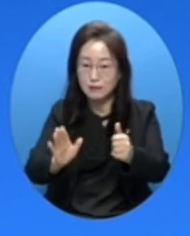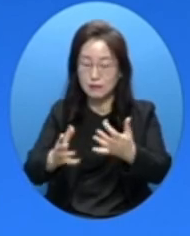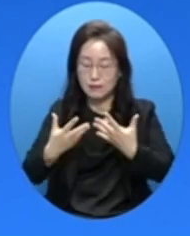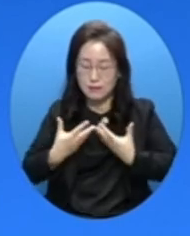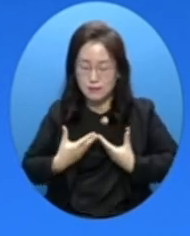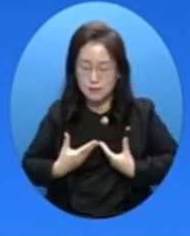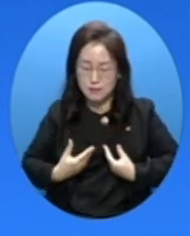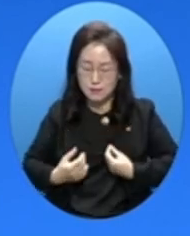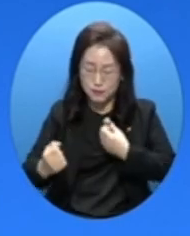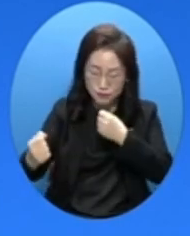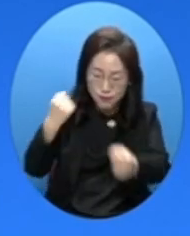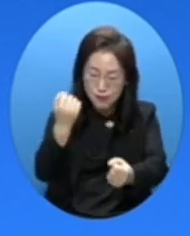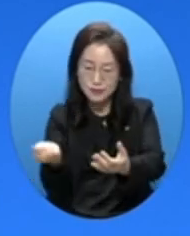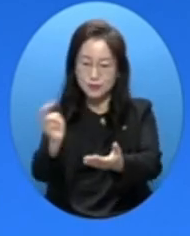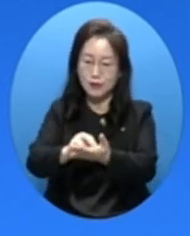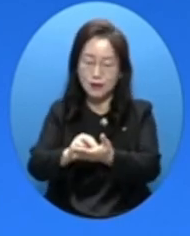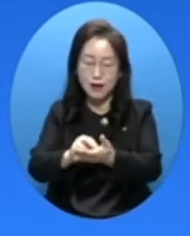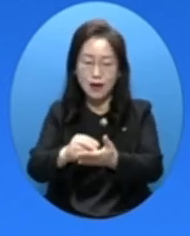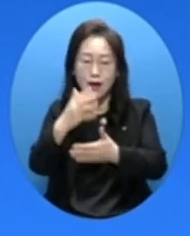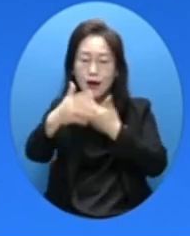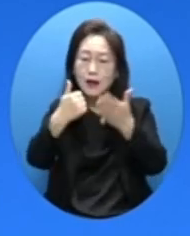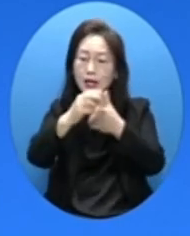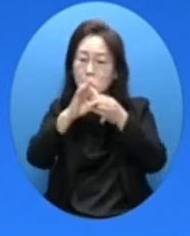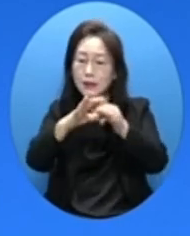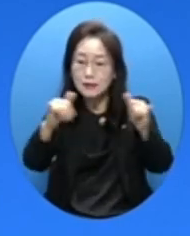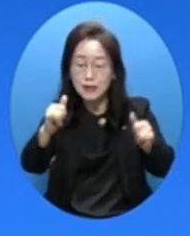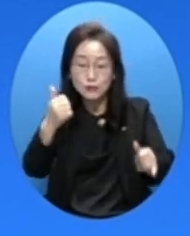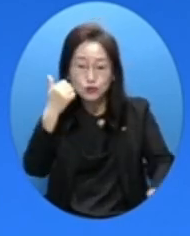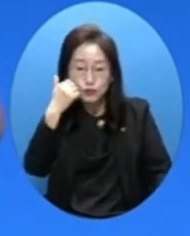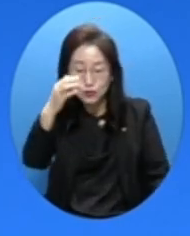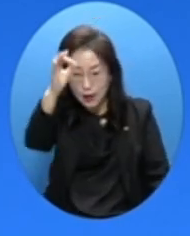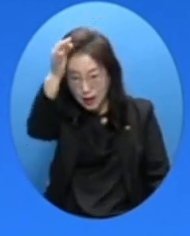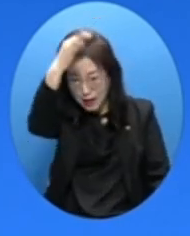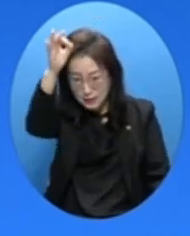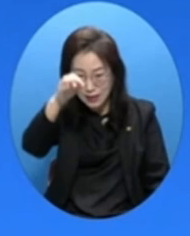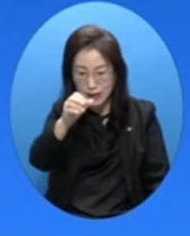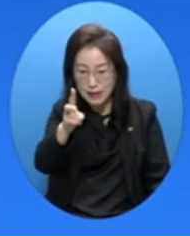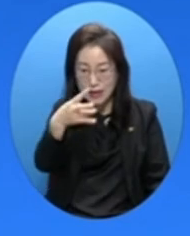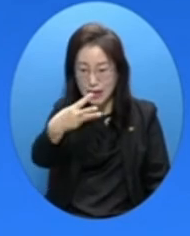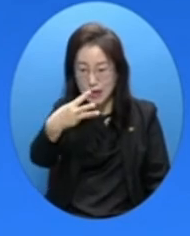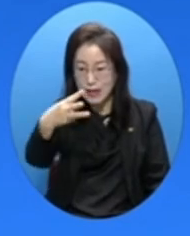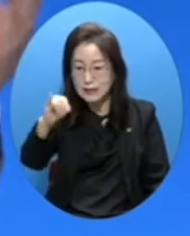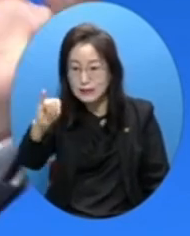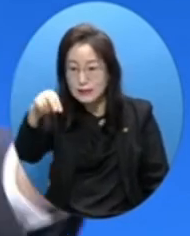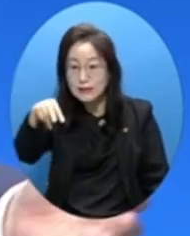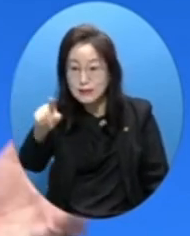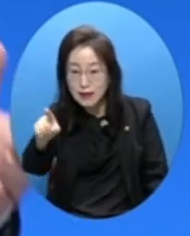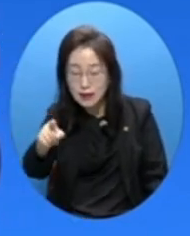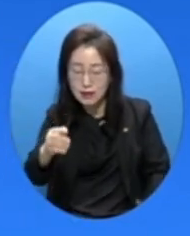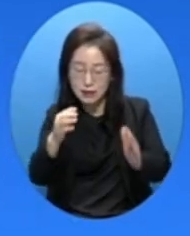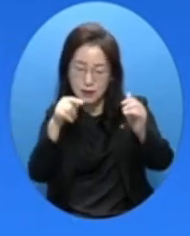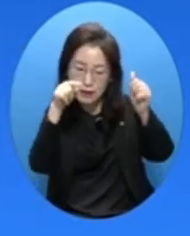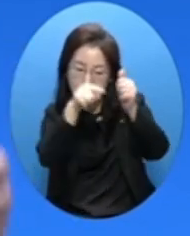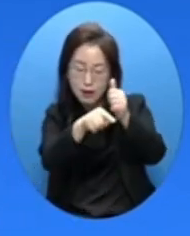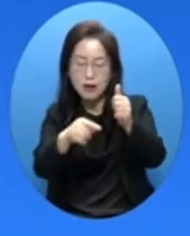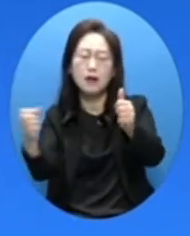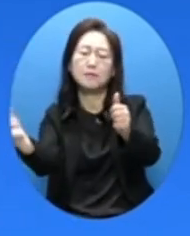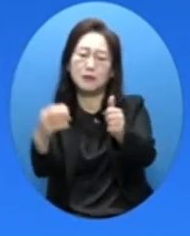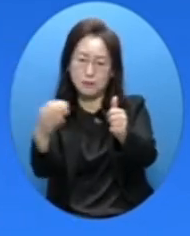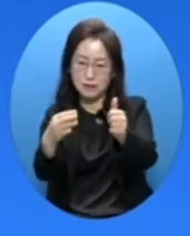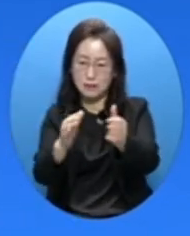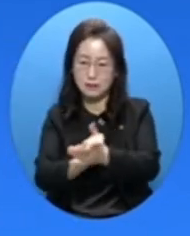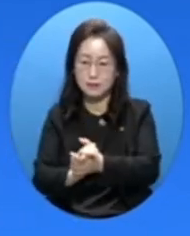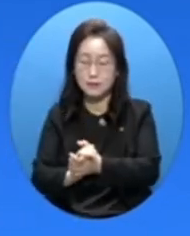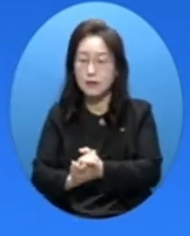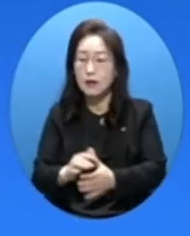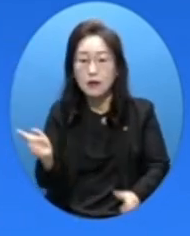일어나서 하나님의 사람 엘리사에게 가서 자기의 모든 소원을 아뢰니다. 누구나 감당할 수